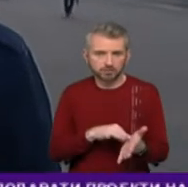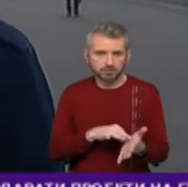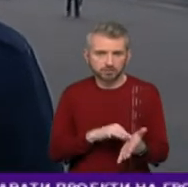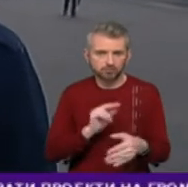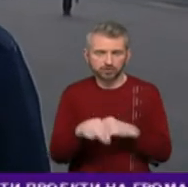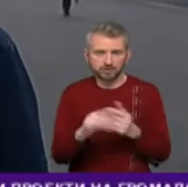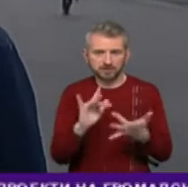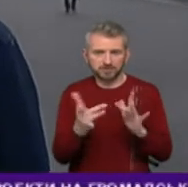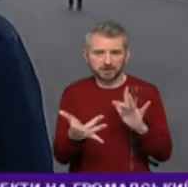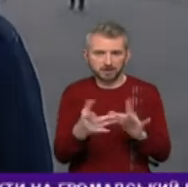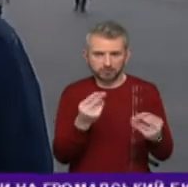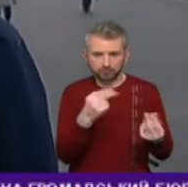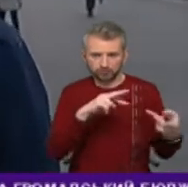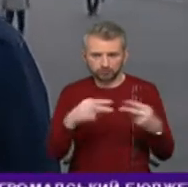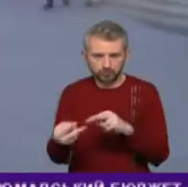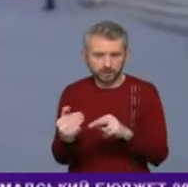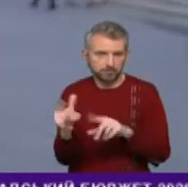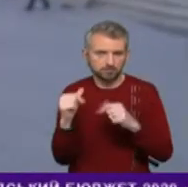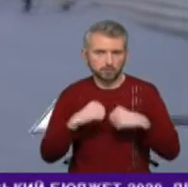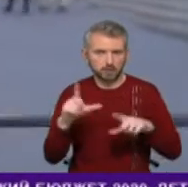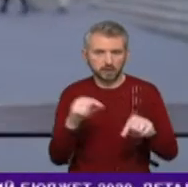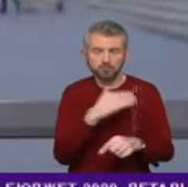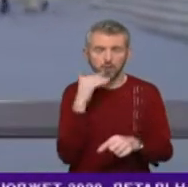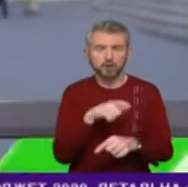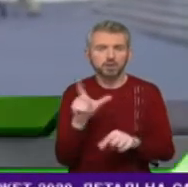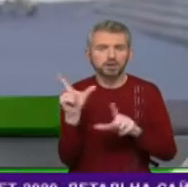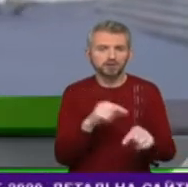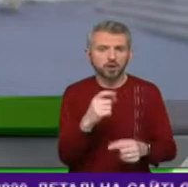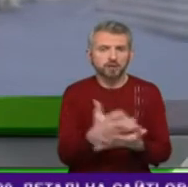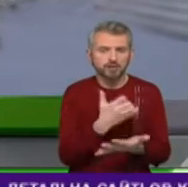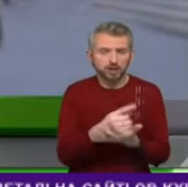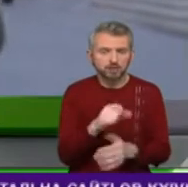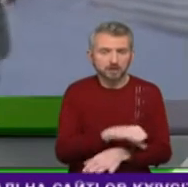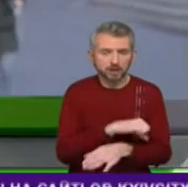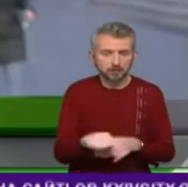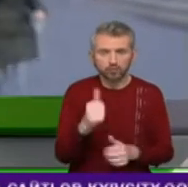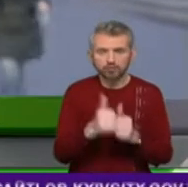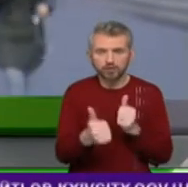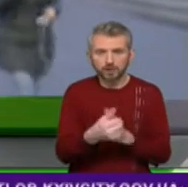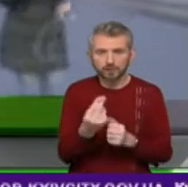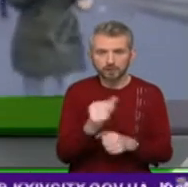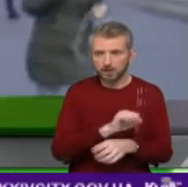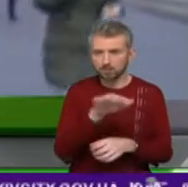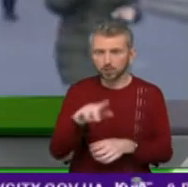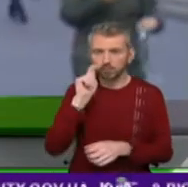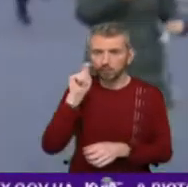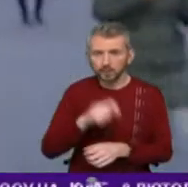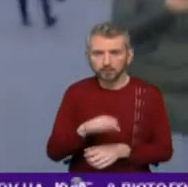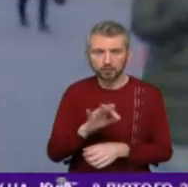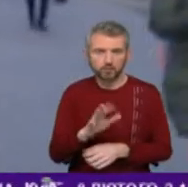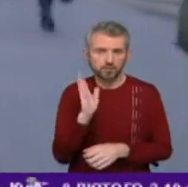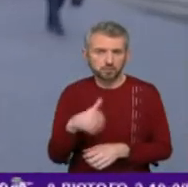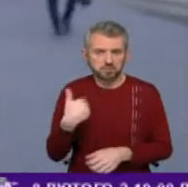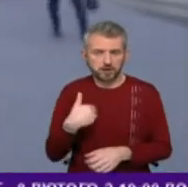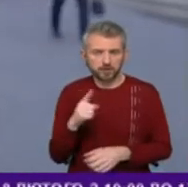банкінг переконвертувати і спокійно їхати. Много людей виїжджають на заробітки за границю і часто передають гроші в Україну, то було б